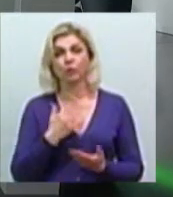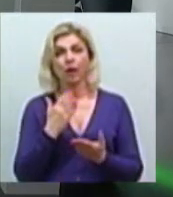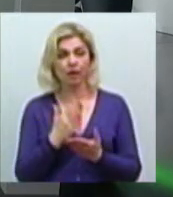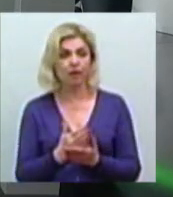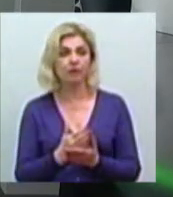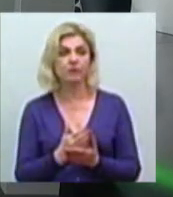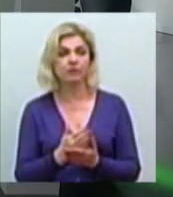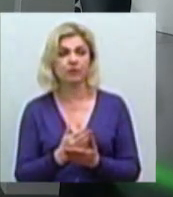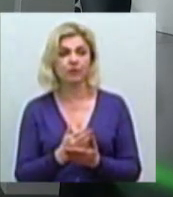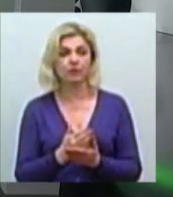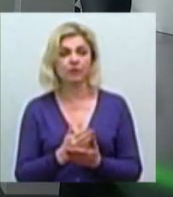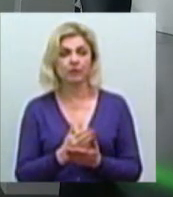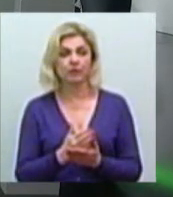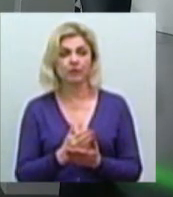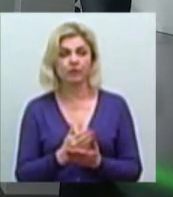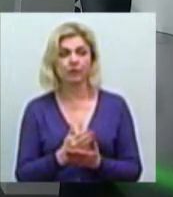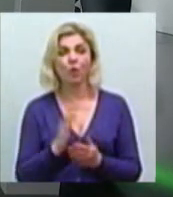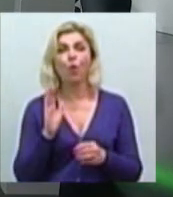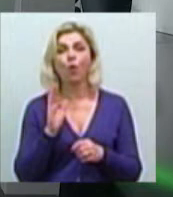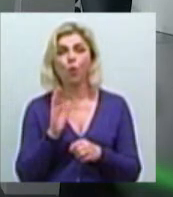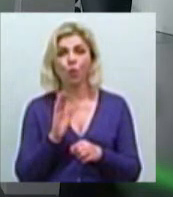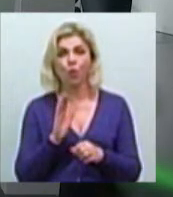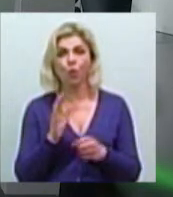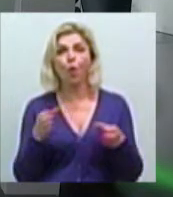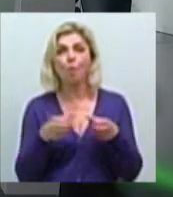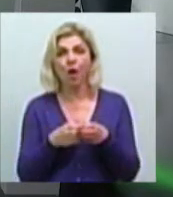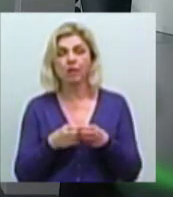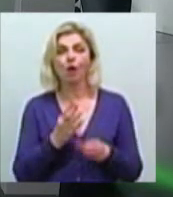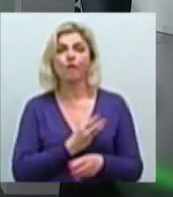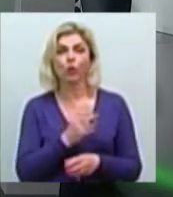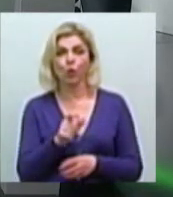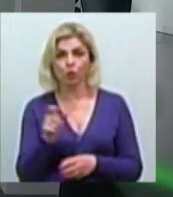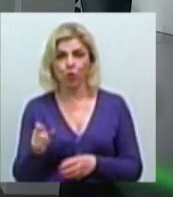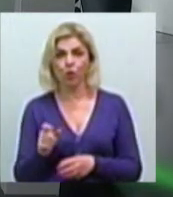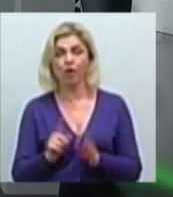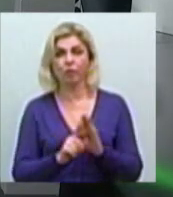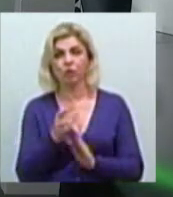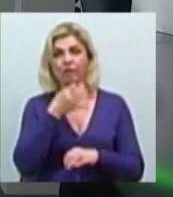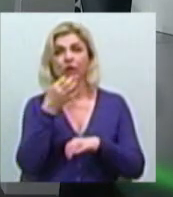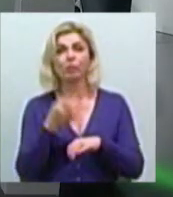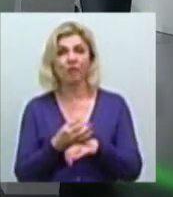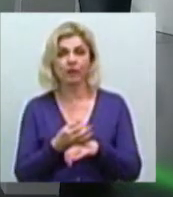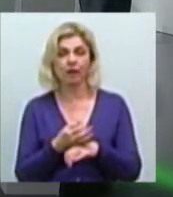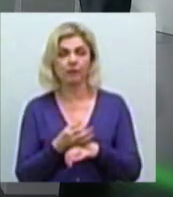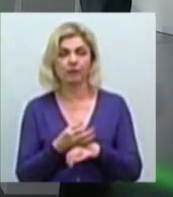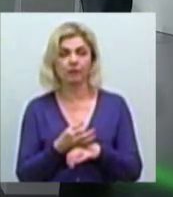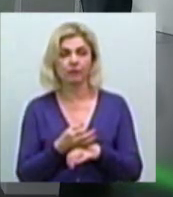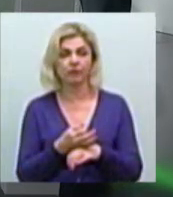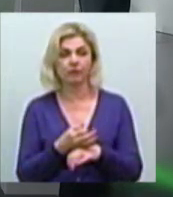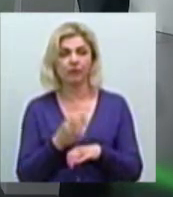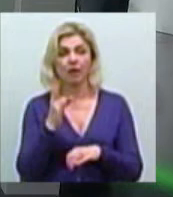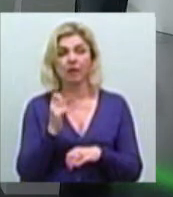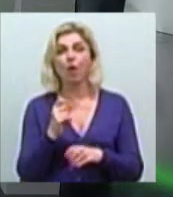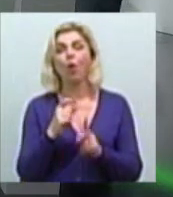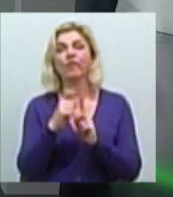як він буде та команда волонтерів навчені відповідати, ну, вірно, на питання